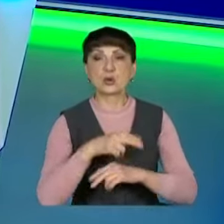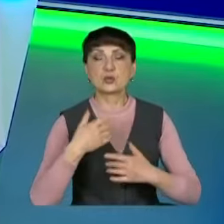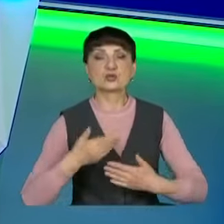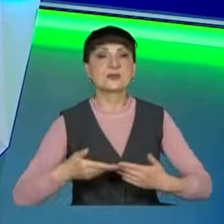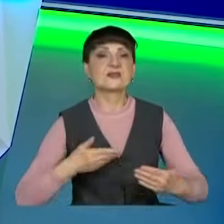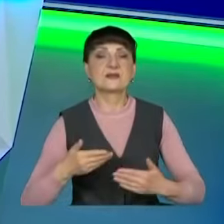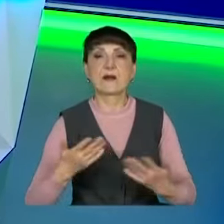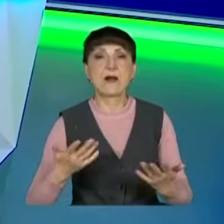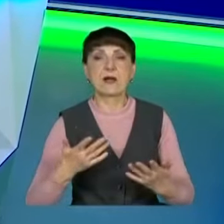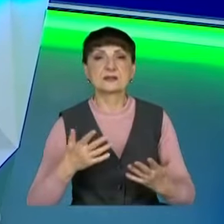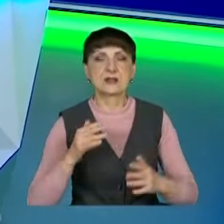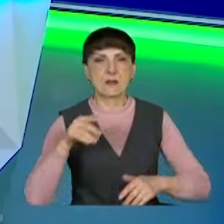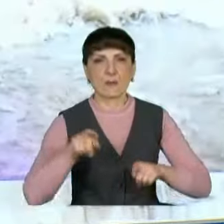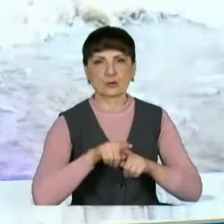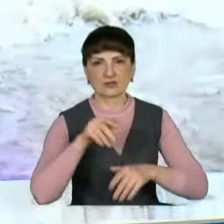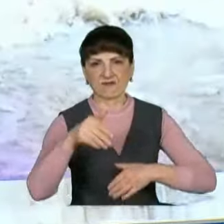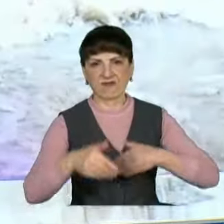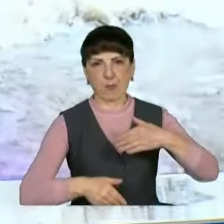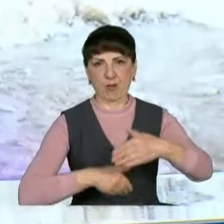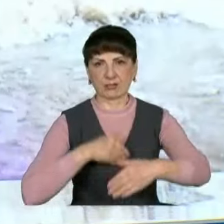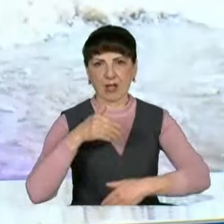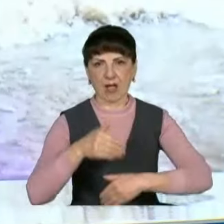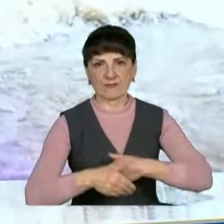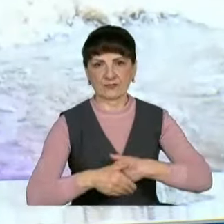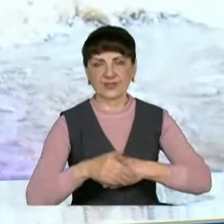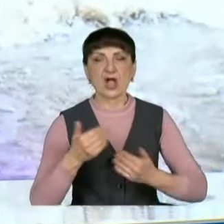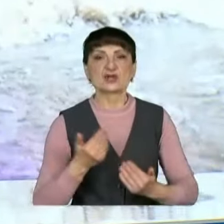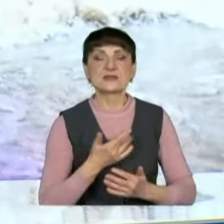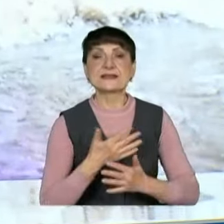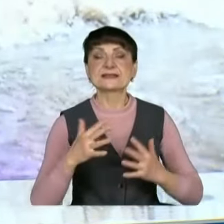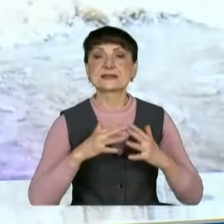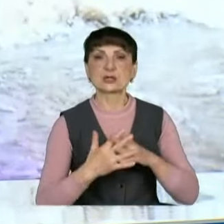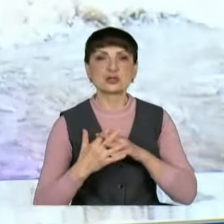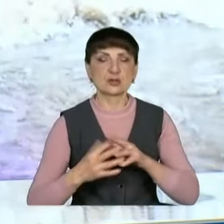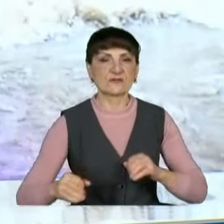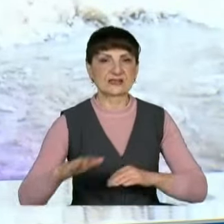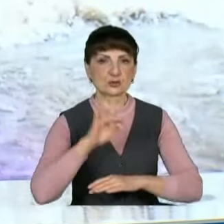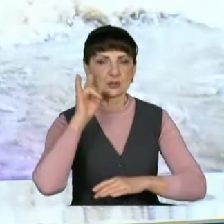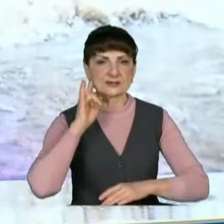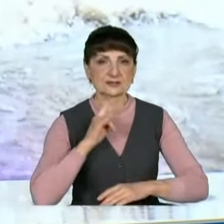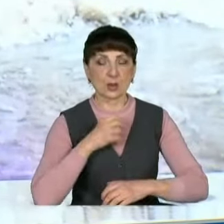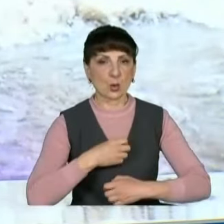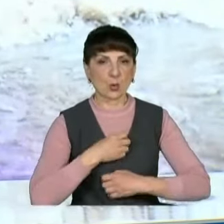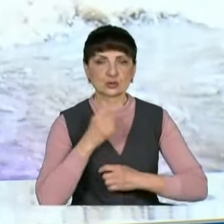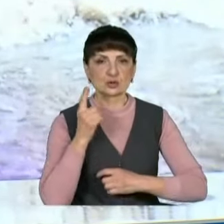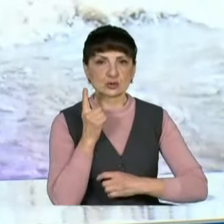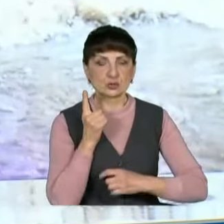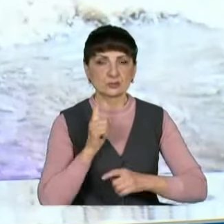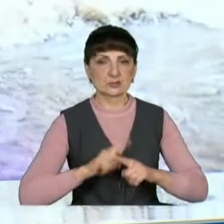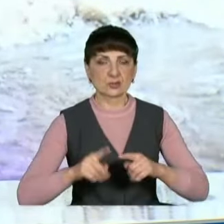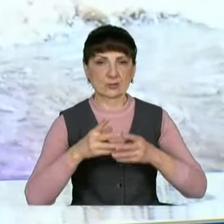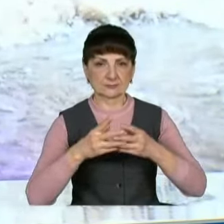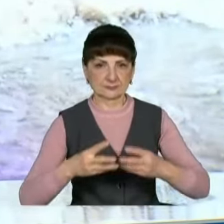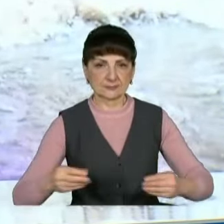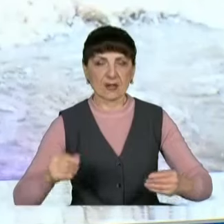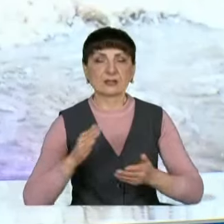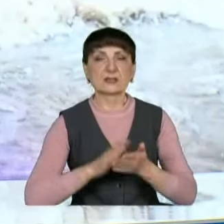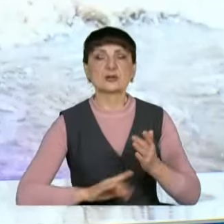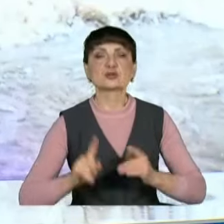передвигаются чуть ли не вплавь. Тем временем жители нескольких сел в Восточном Казахстане с ужасом ждут активного таяния льда